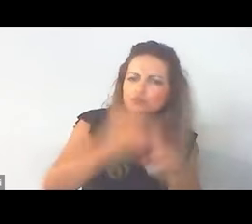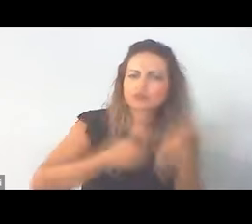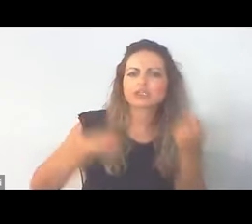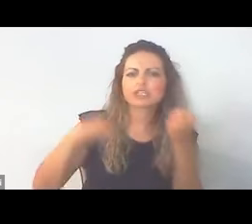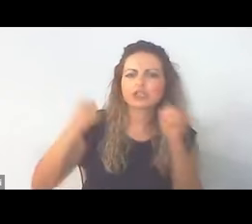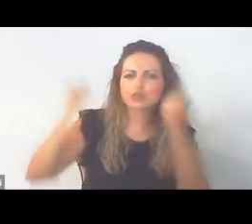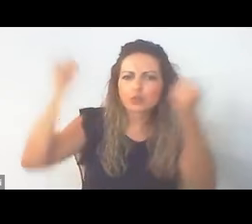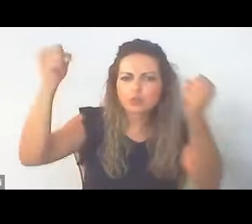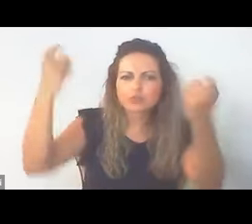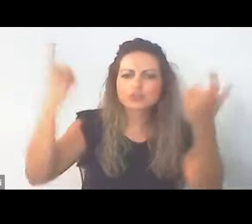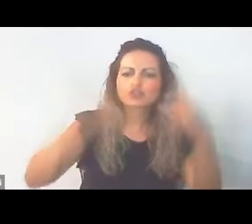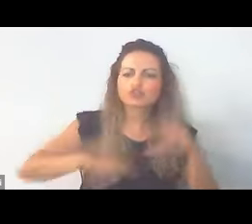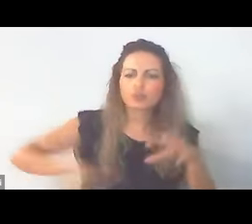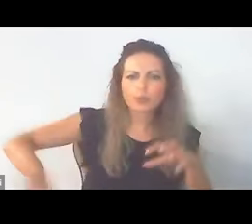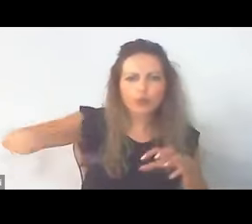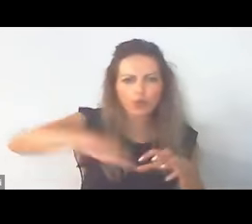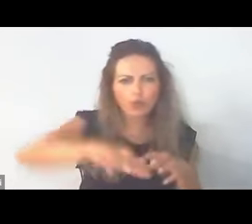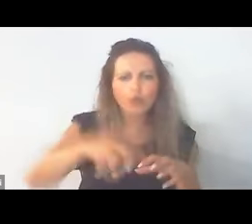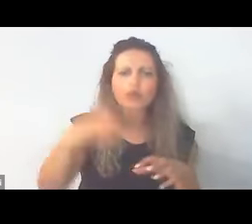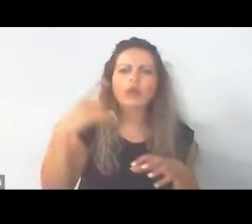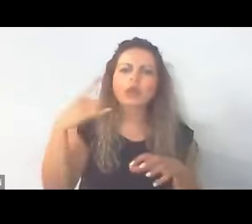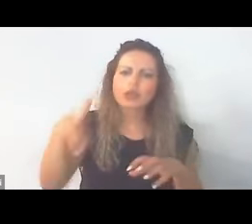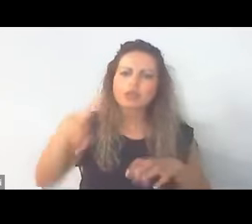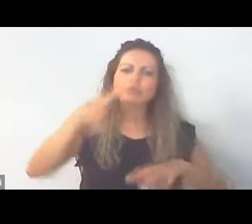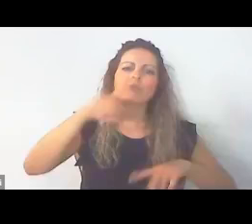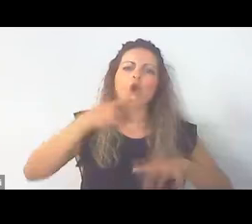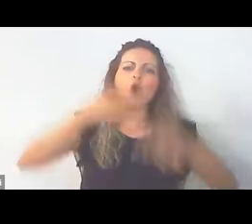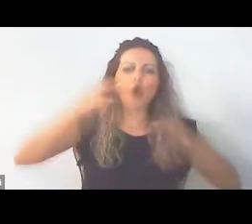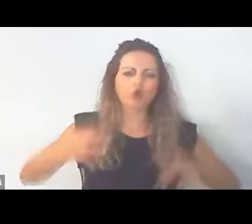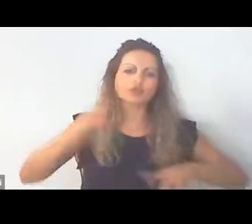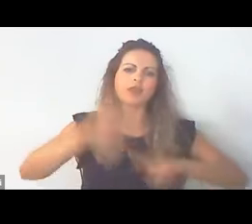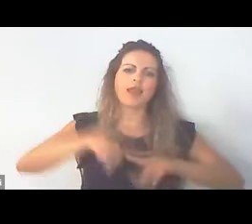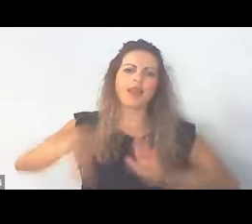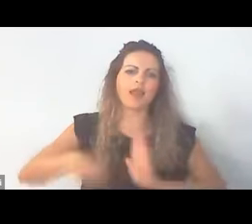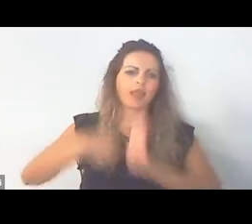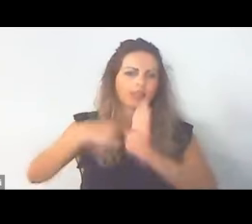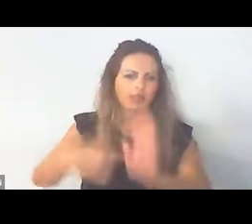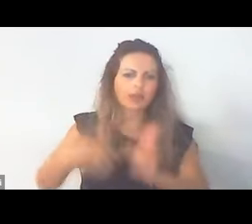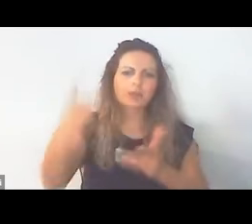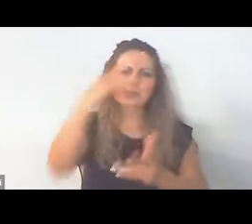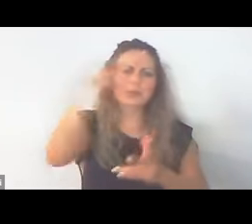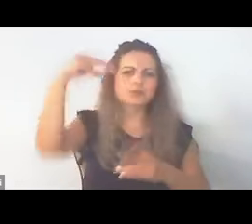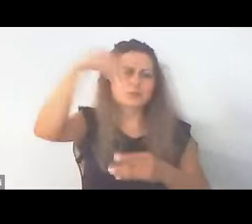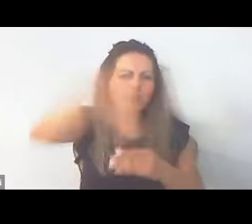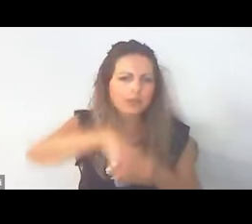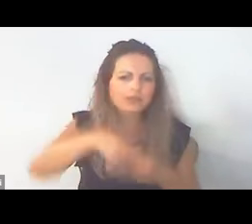τοπικό, είτε σε επίπεδο χώρων, πανεπιστημίων,